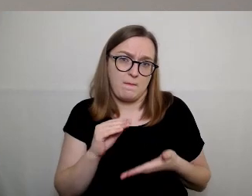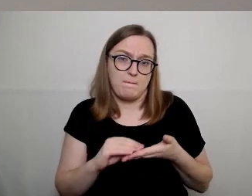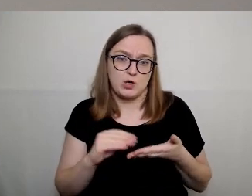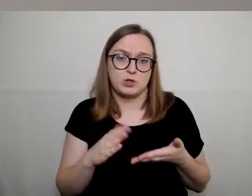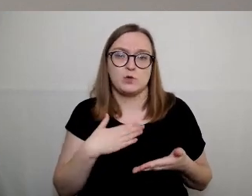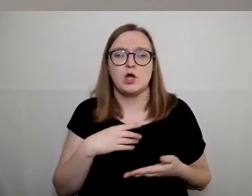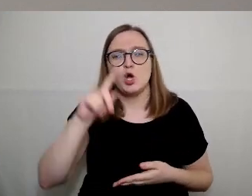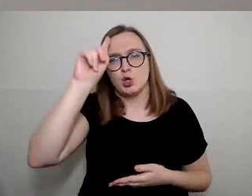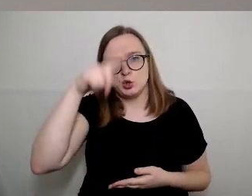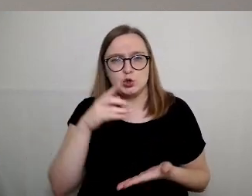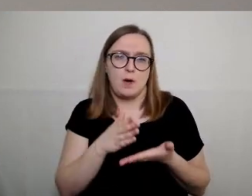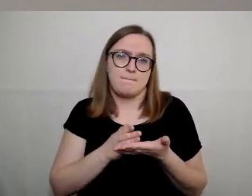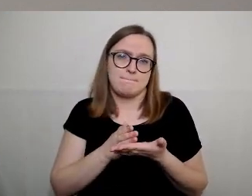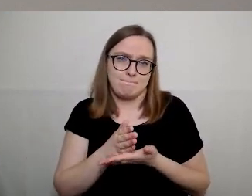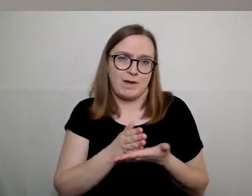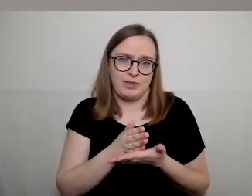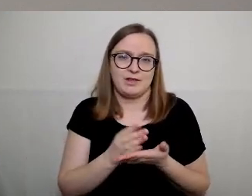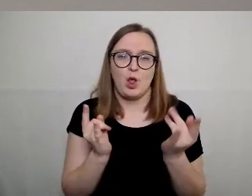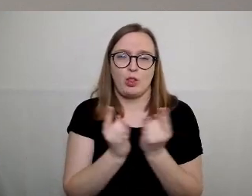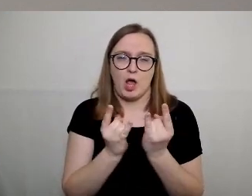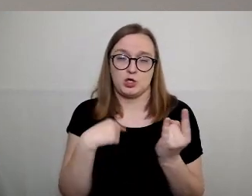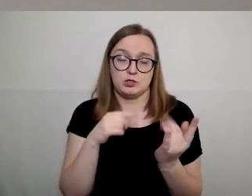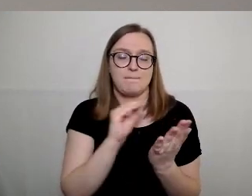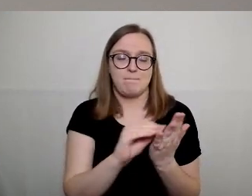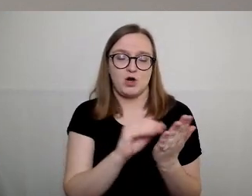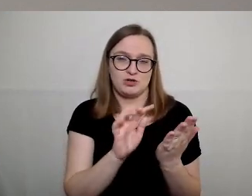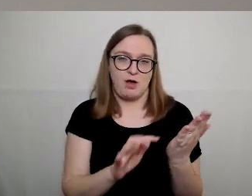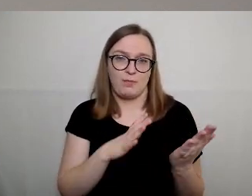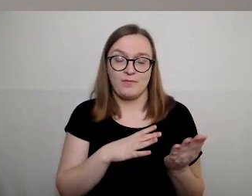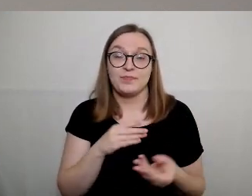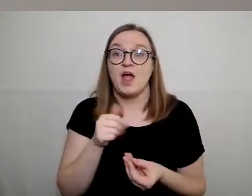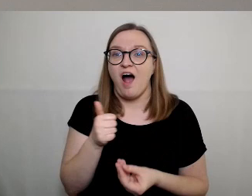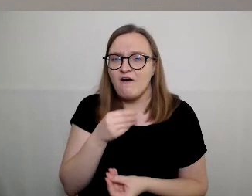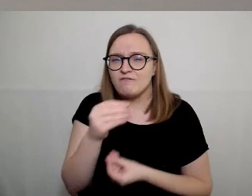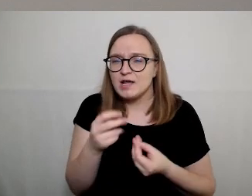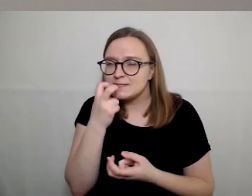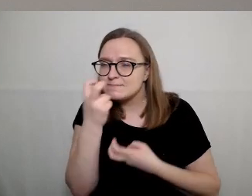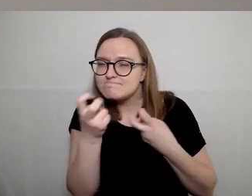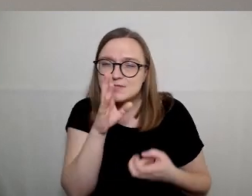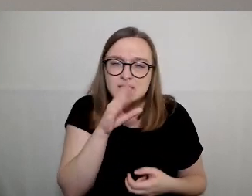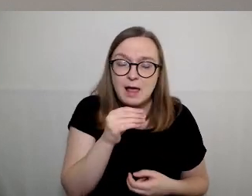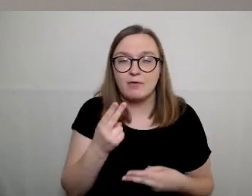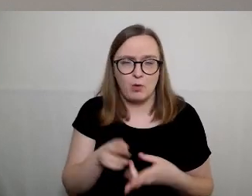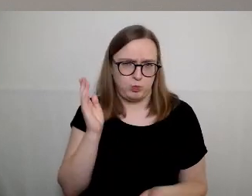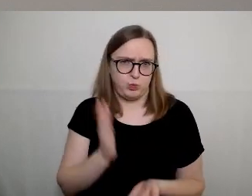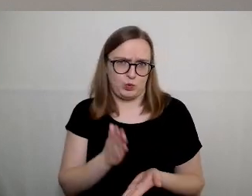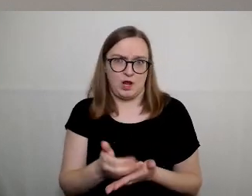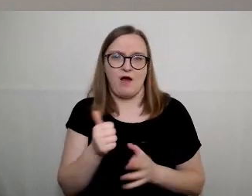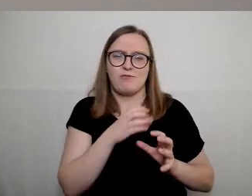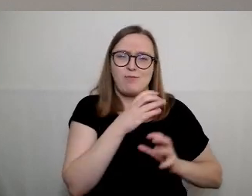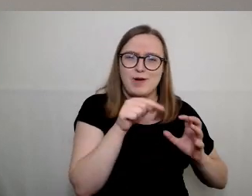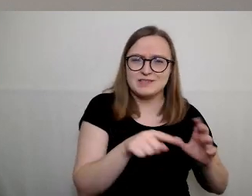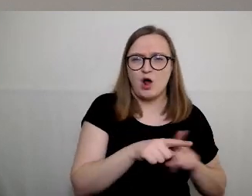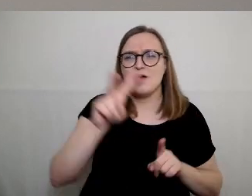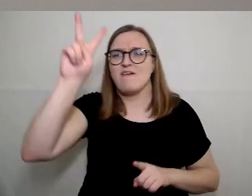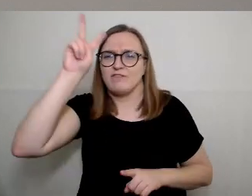patirtis laikraštokia. Verslumas yra būtinas tam, kad tiek pasaulis, tiek valstybės, tiek bendruomenės